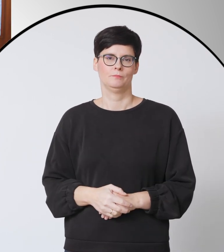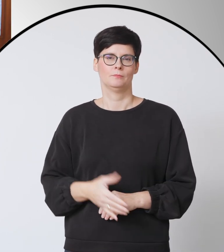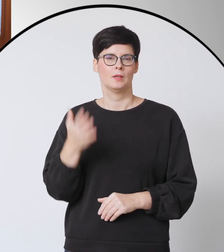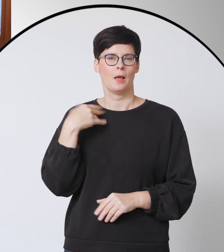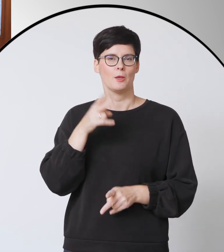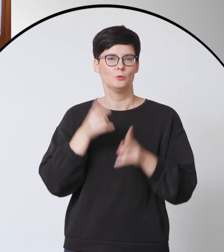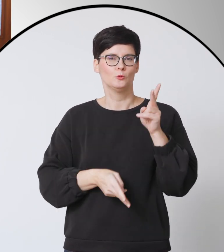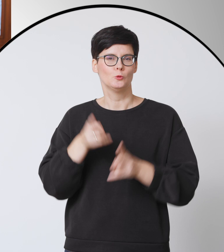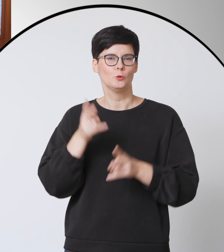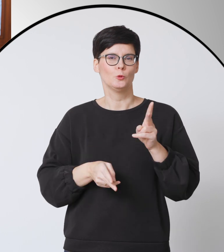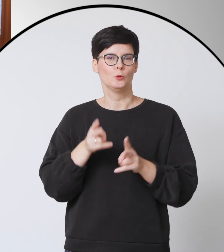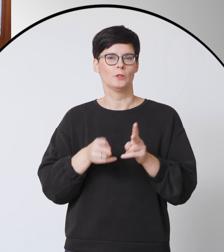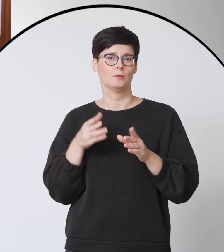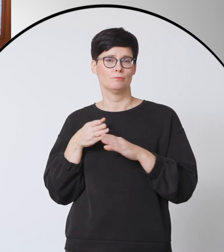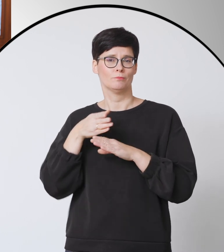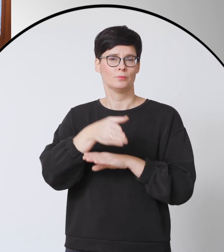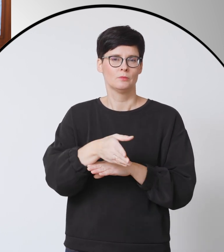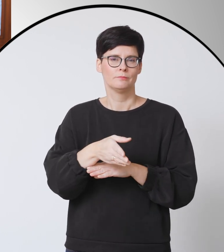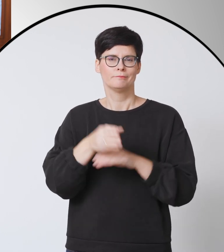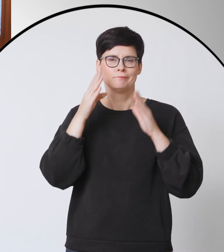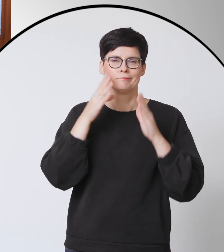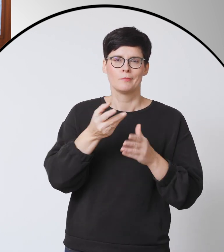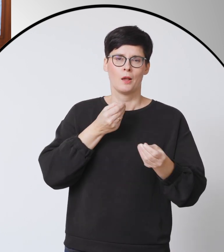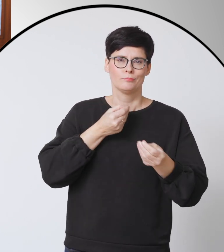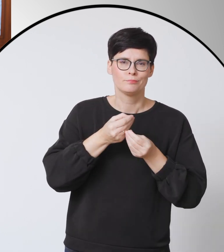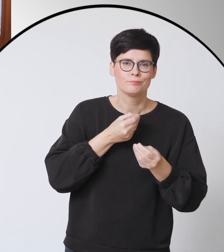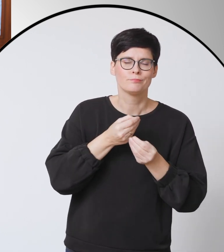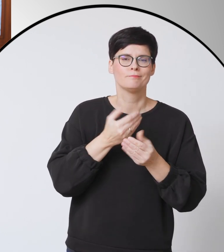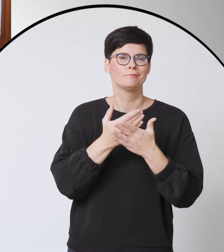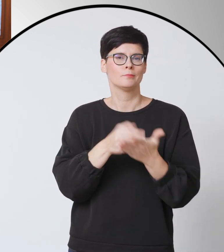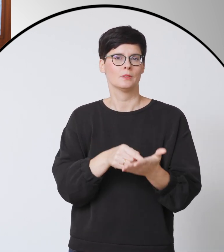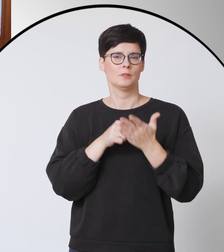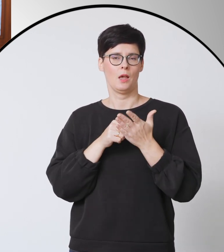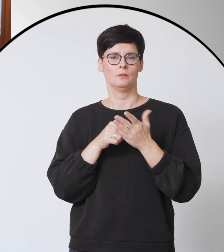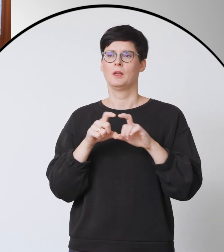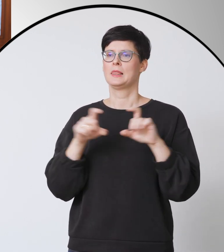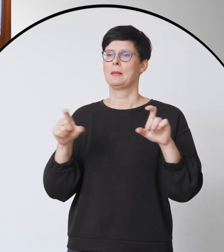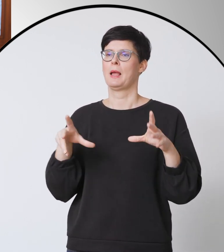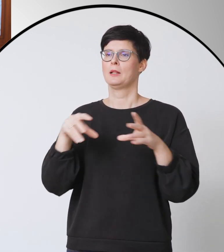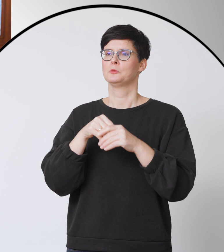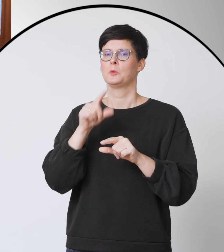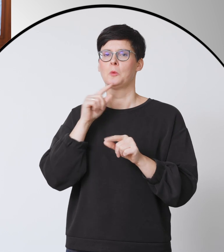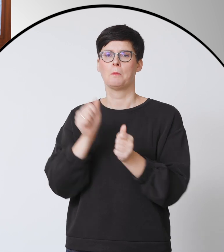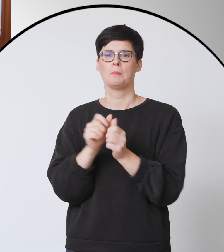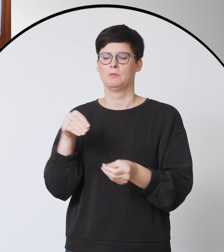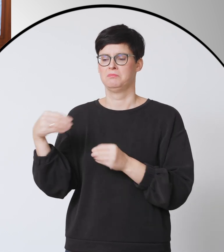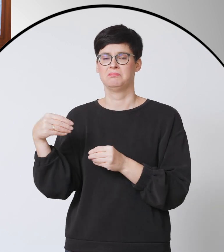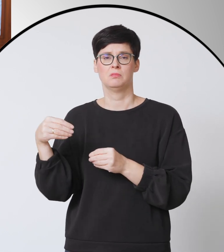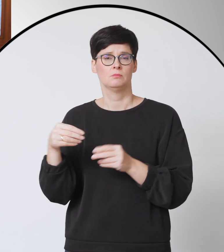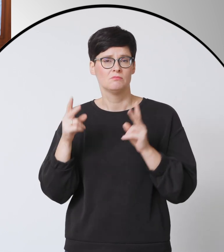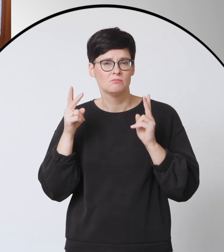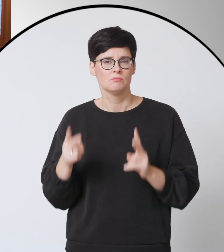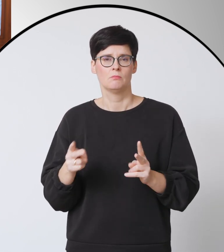Gespräch beim Jurybesuch hat gezeigt, dass das Thema Inklusion für Sie nicht nur auf dem Papier steht, sondern